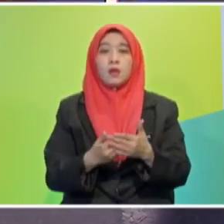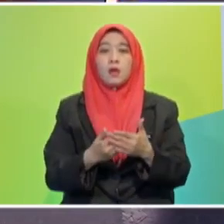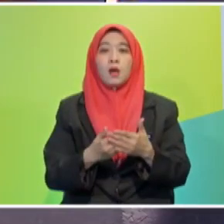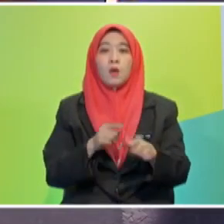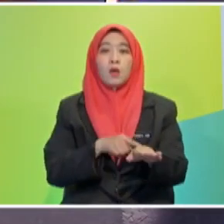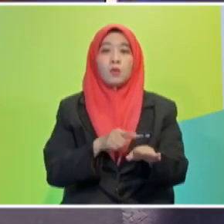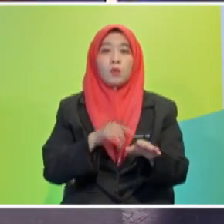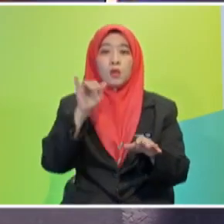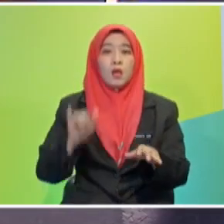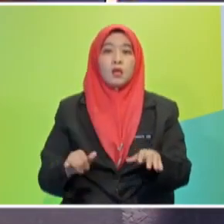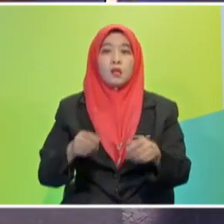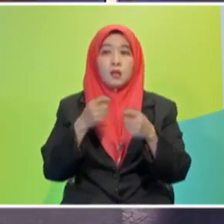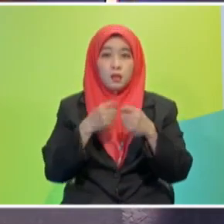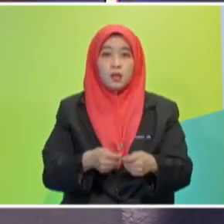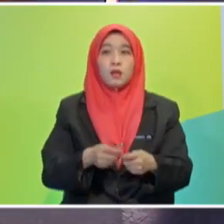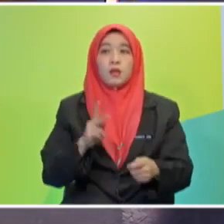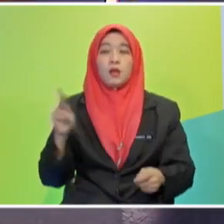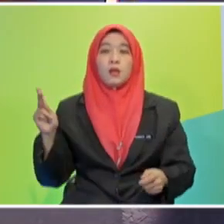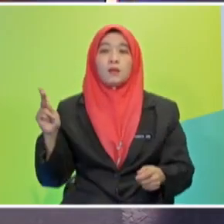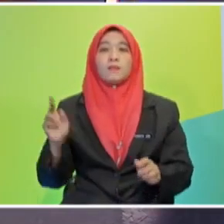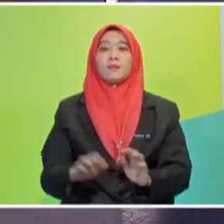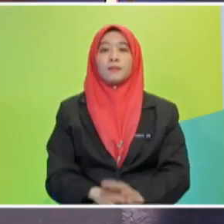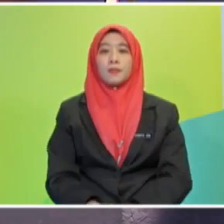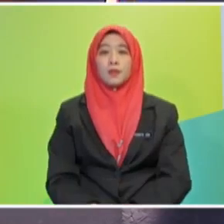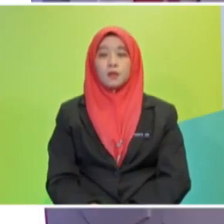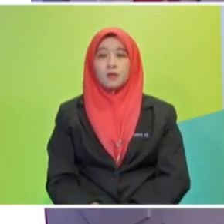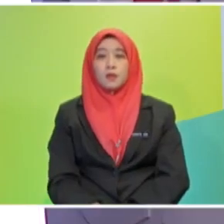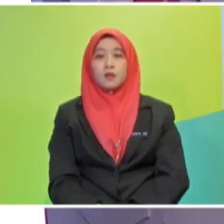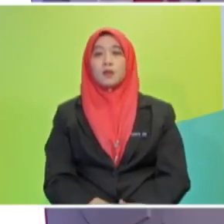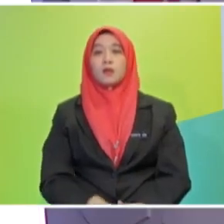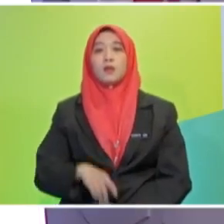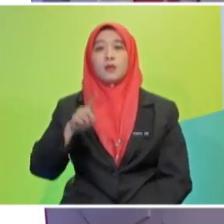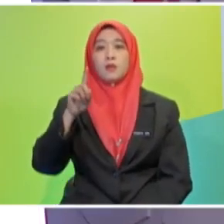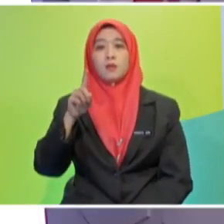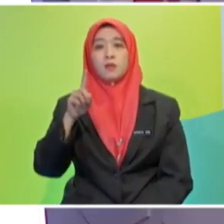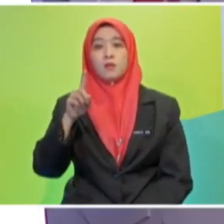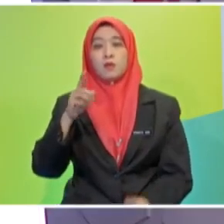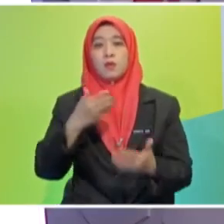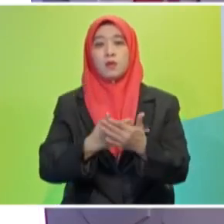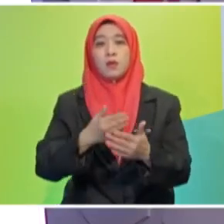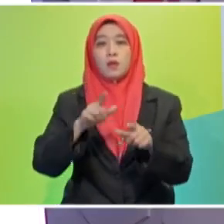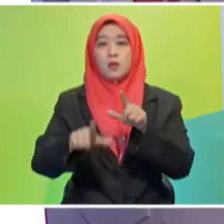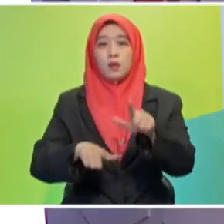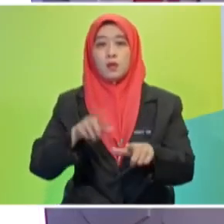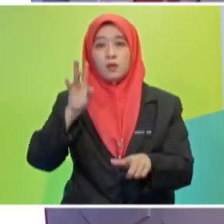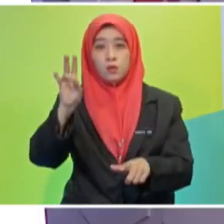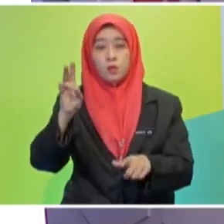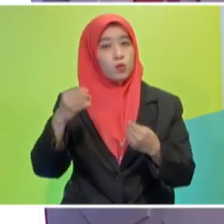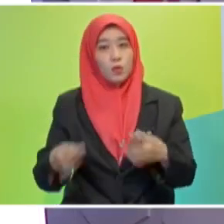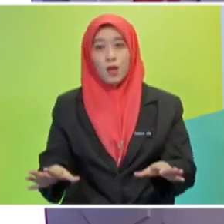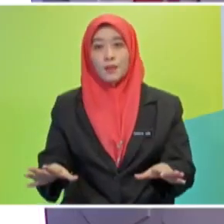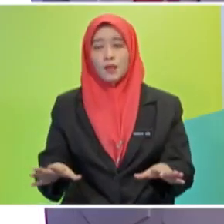Okey. Alright. Baik, cikgu. Aiman. Ya. 1 sampai langkah 7 Ya. dah selesai. Dah Jadi selesai. kita dah tahu